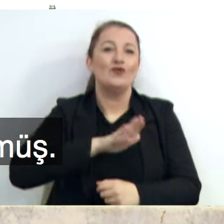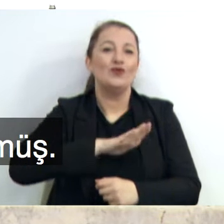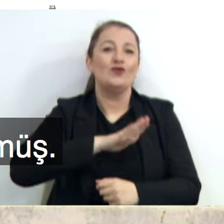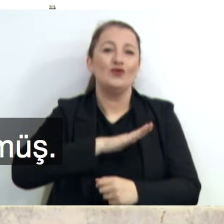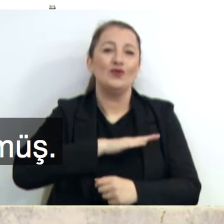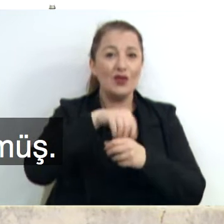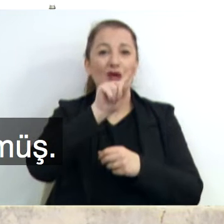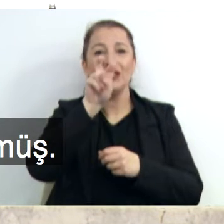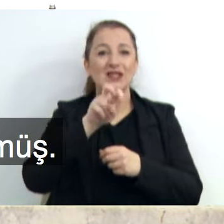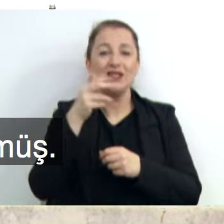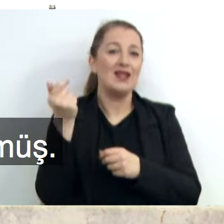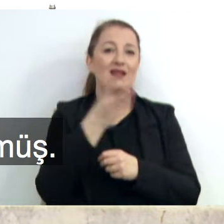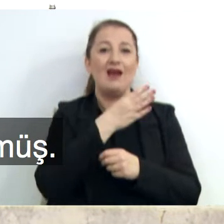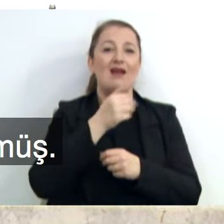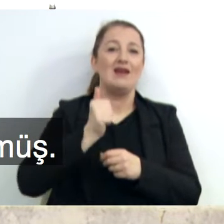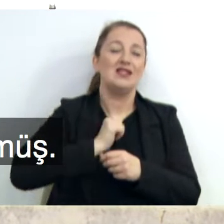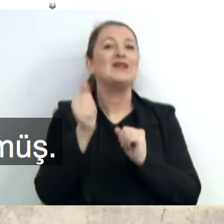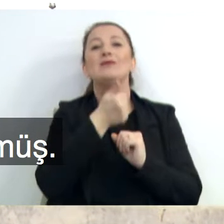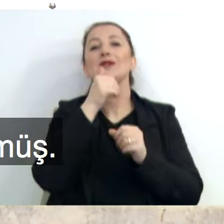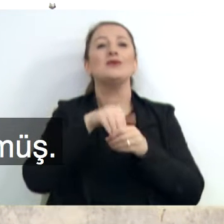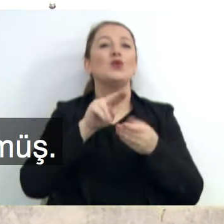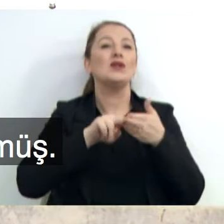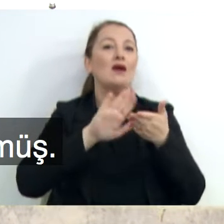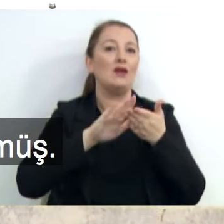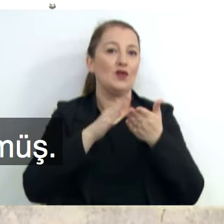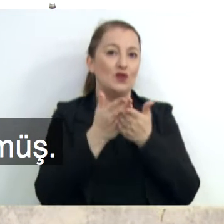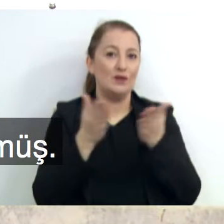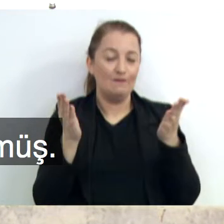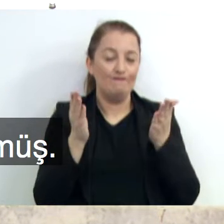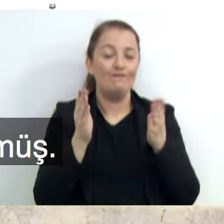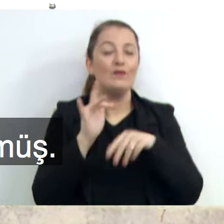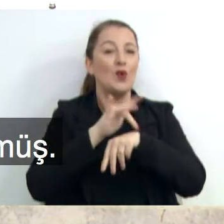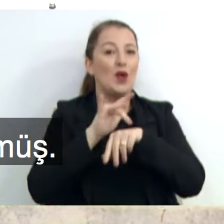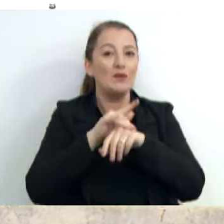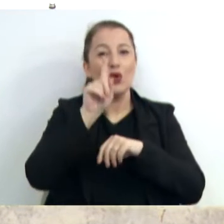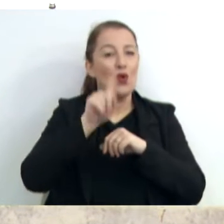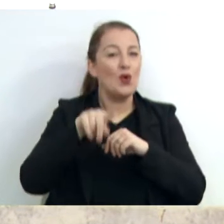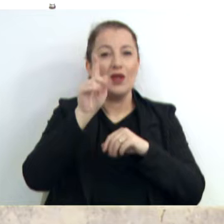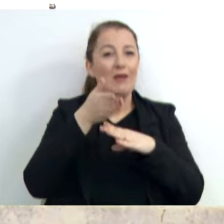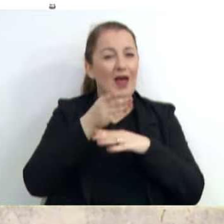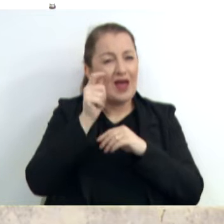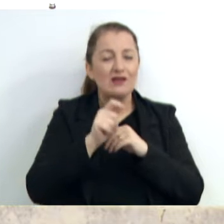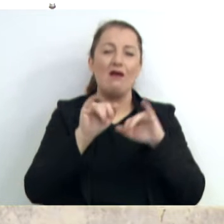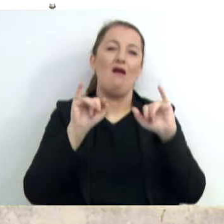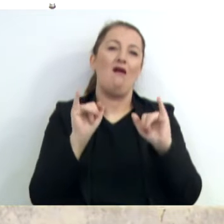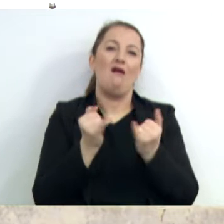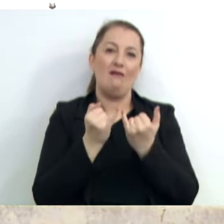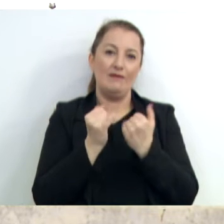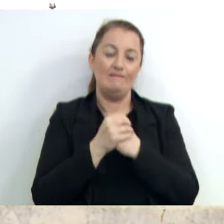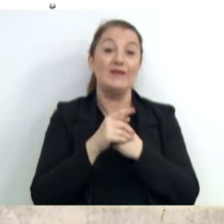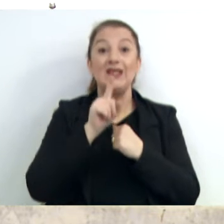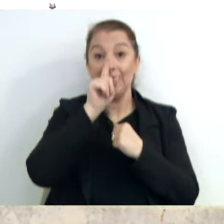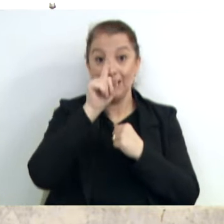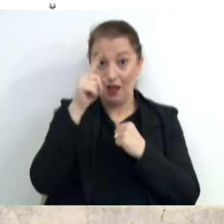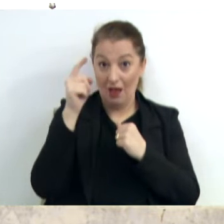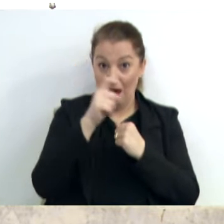bu nisan ayında erkekler tarafından 24 kadın öldürülmüş 16 kadın şüpheli